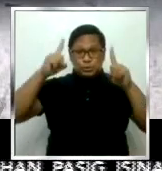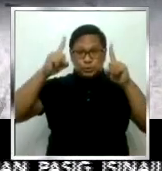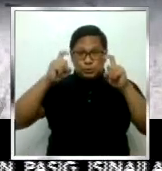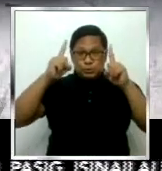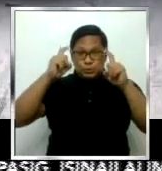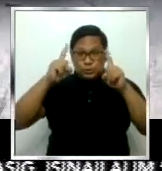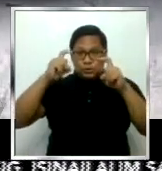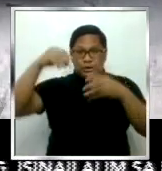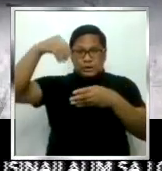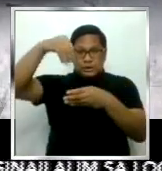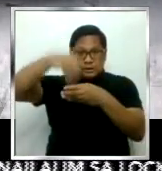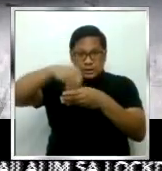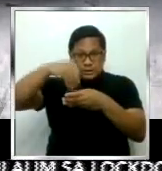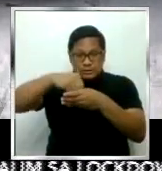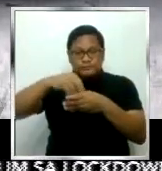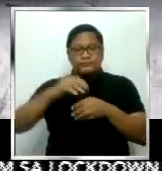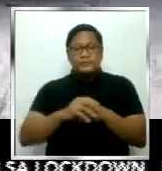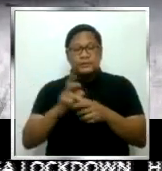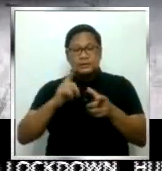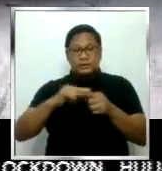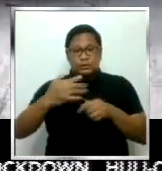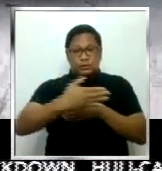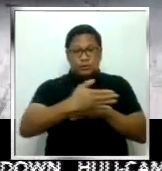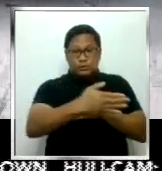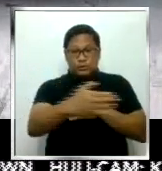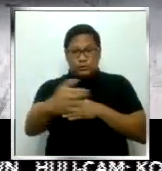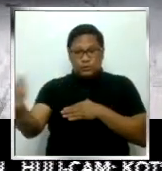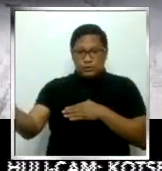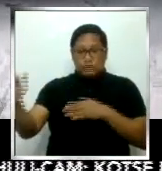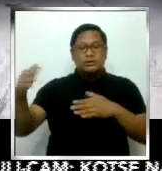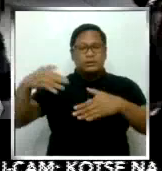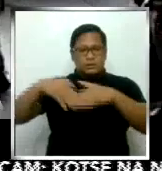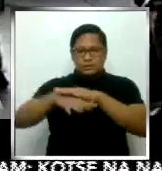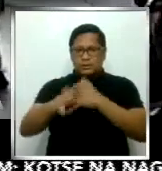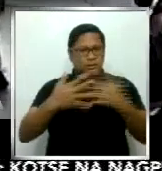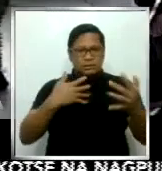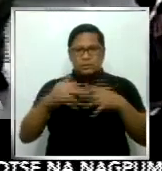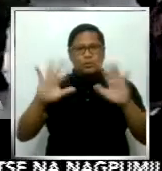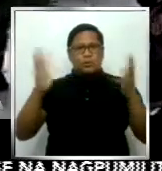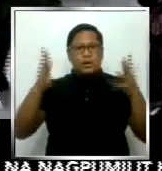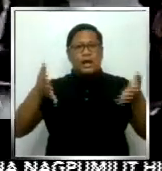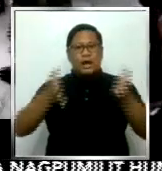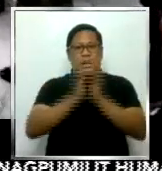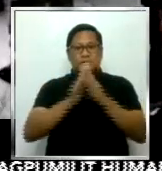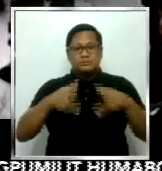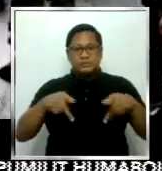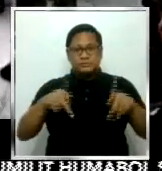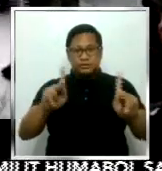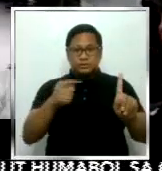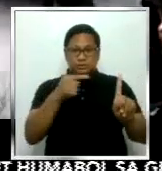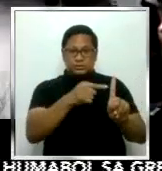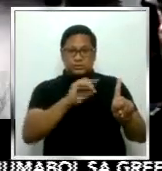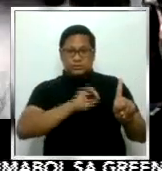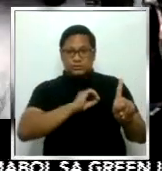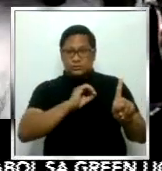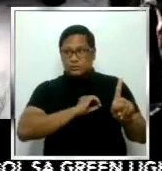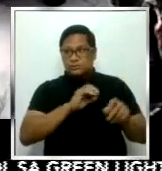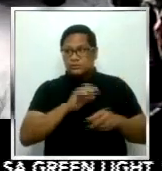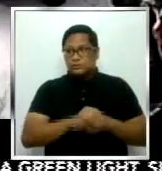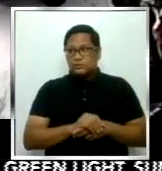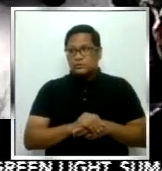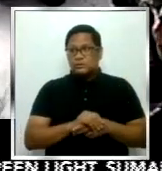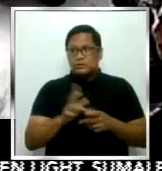compound. Binuksan ang gate at pumasok kahit walang permiso ng may-ari. Isang pulis ang inangat ang takip ng sasakyan sa garahe